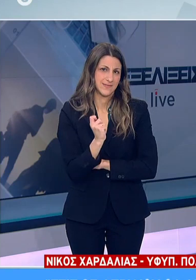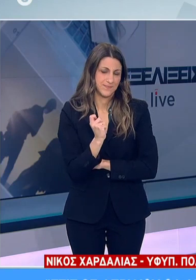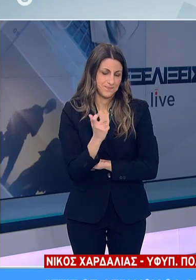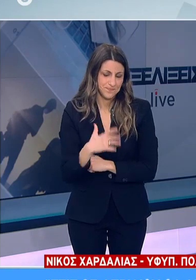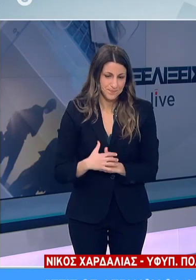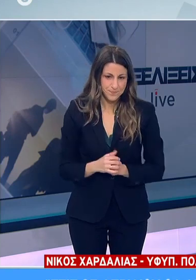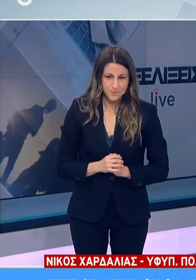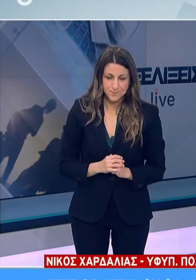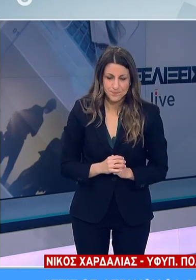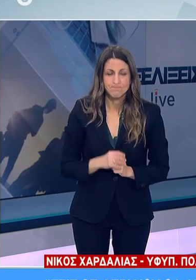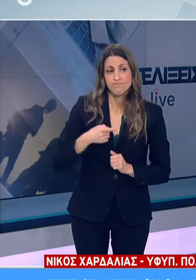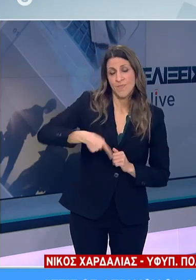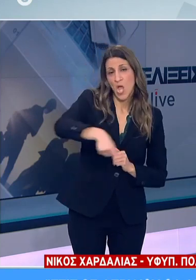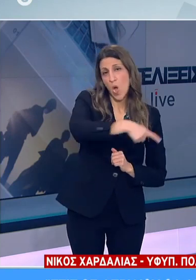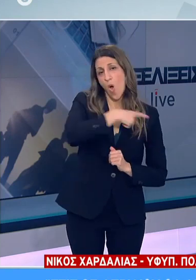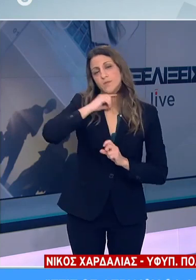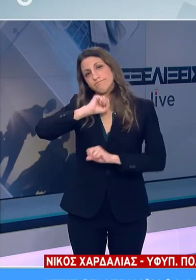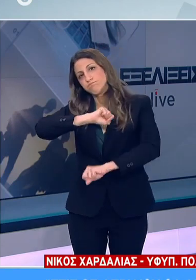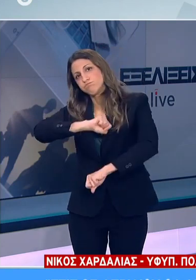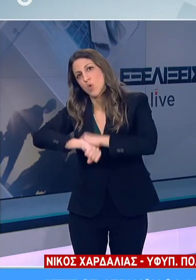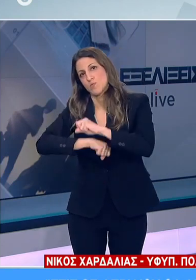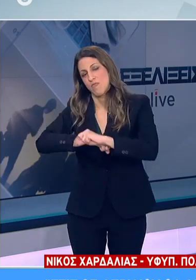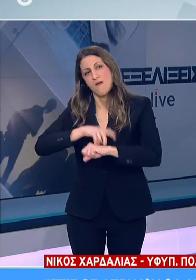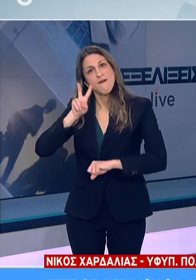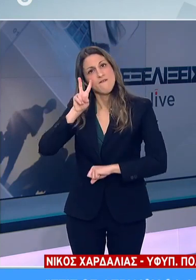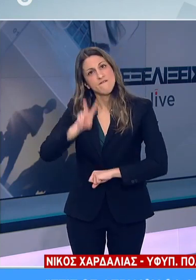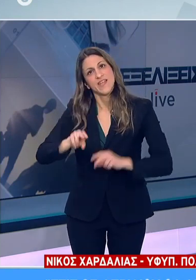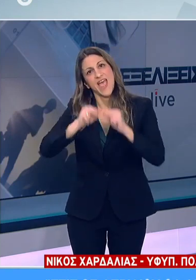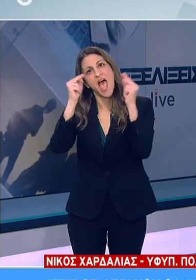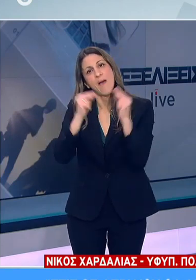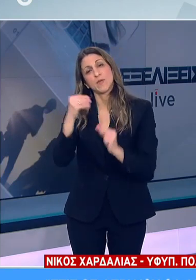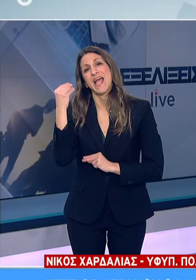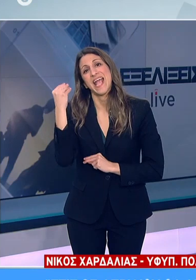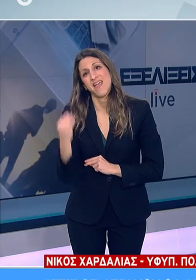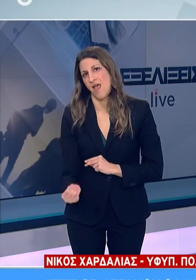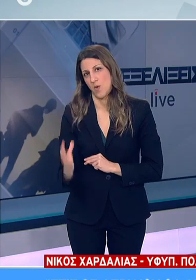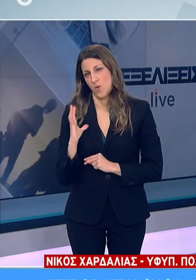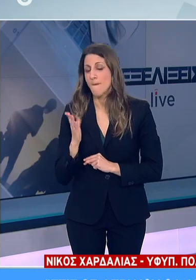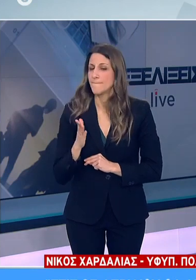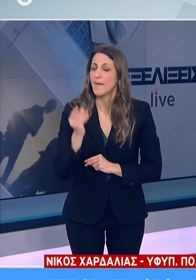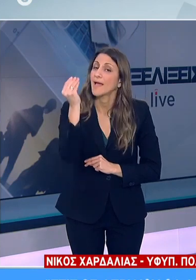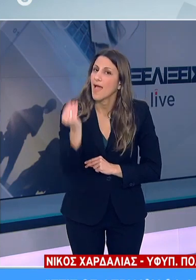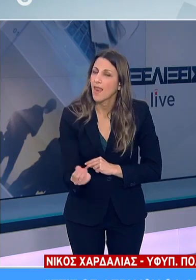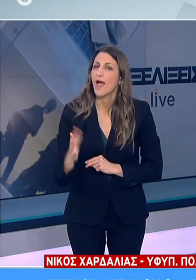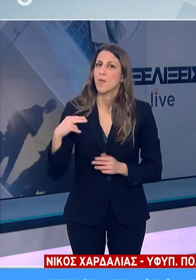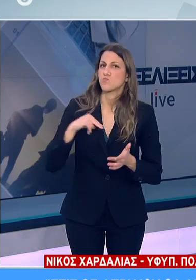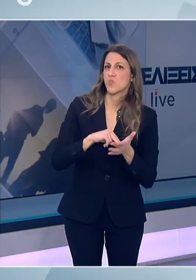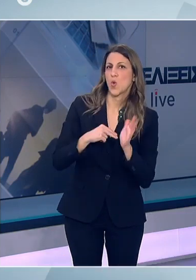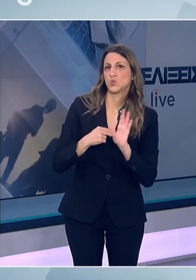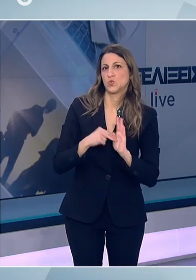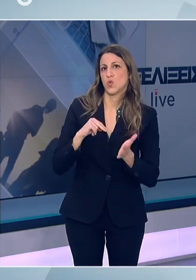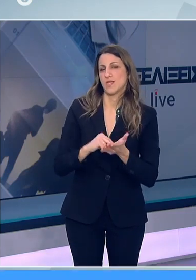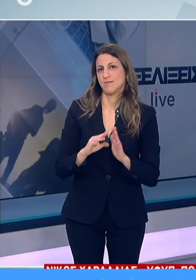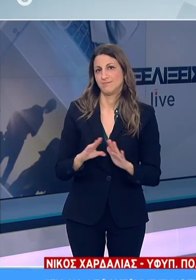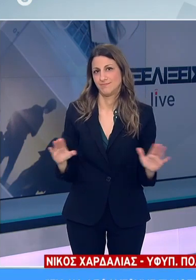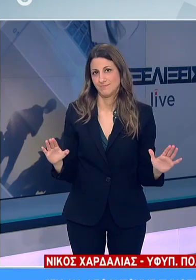κυρίες και κύριοι, η προσπάθεια μας ναι αποδίδει. Το αποτέλεσμα όμως είναι ακόμα εύθραυστο. Γι' αυτό και πρέπει να το διαφυλάξουμε. Και ο τρόπος